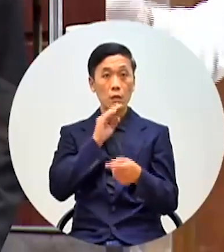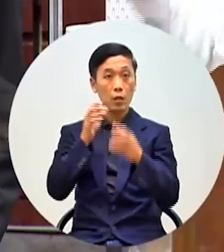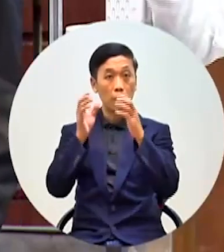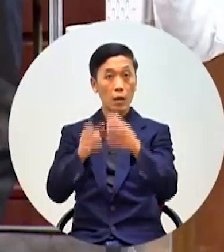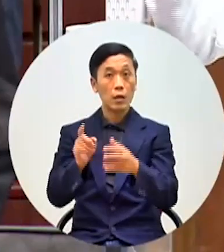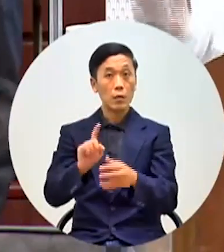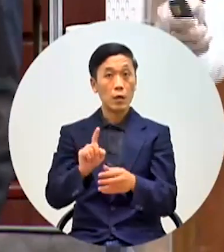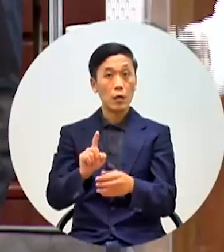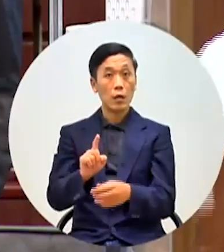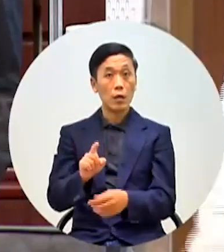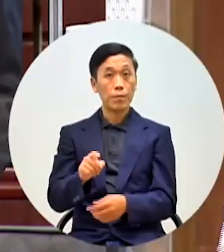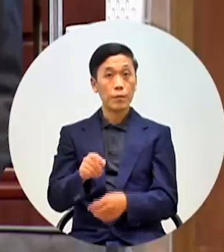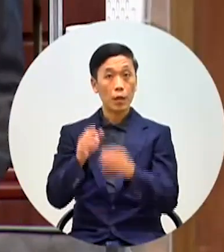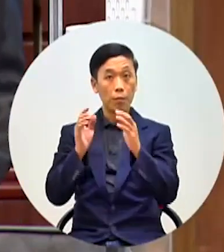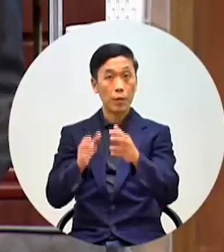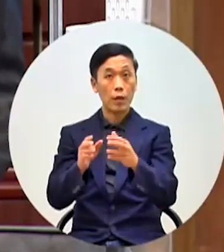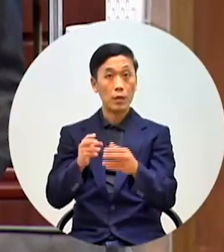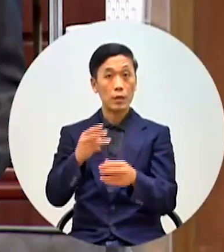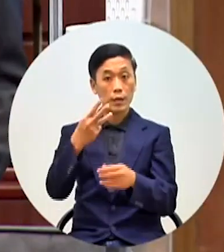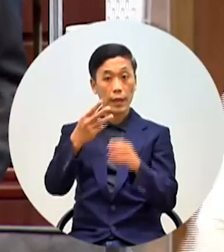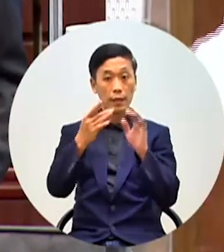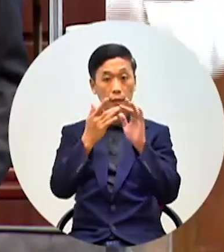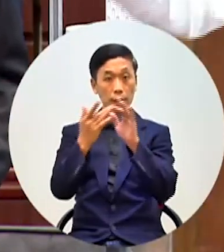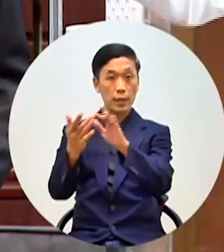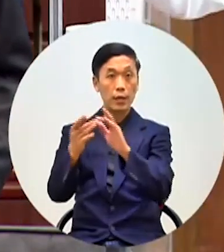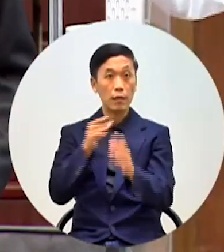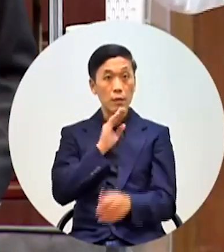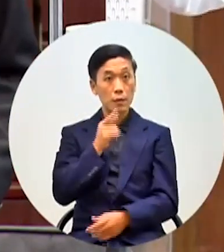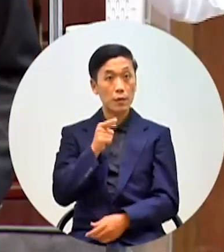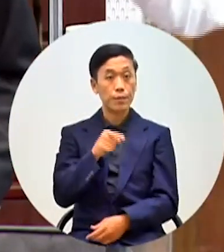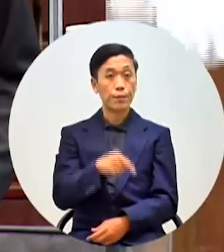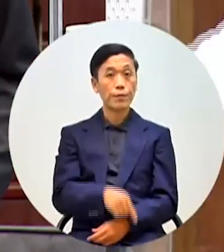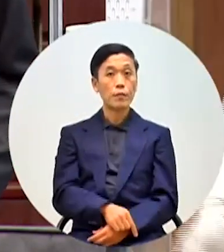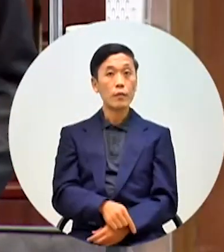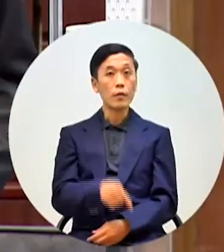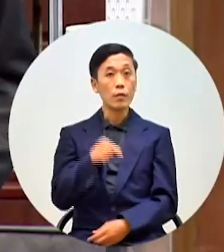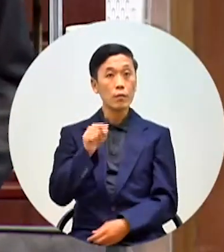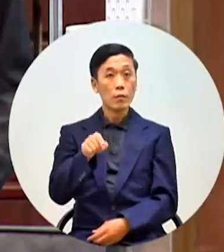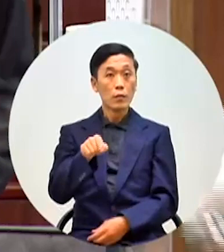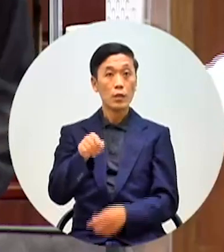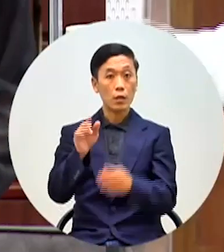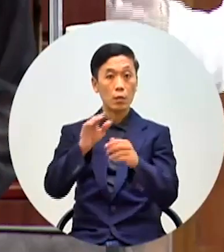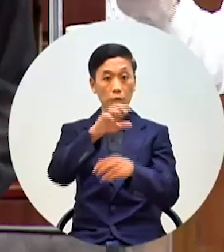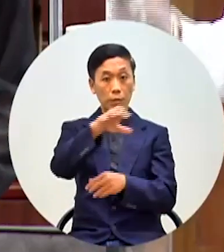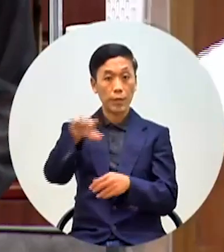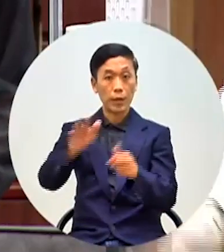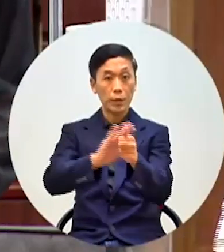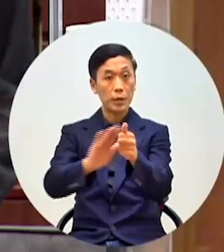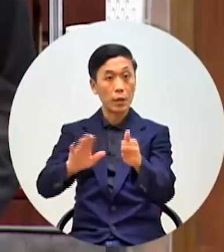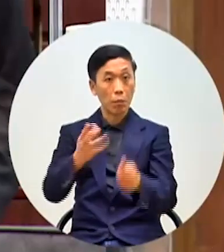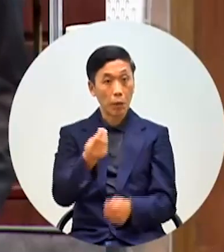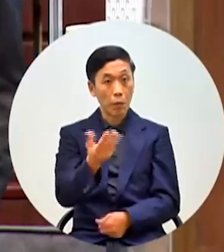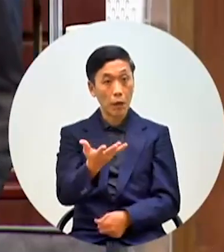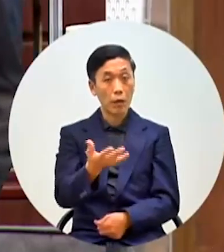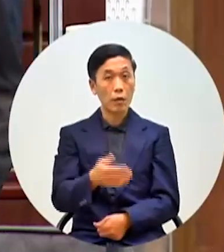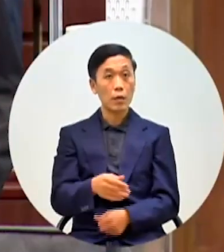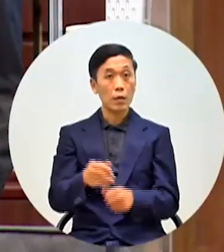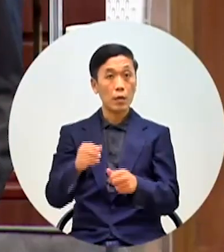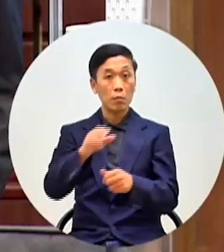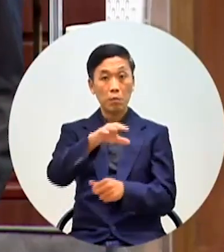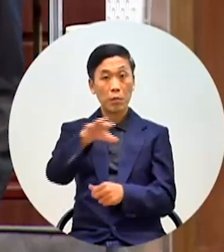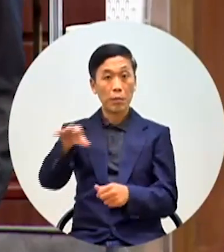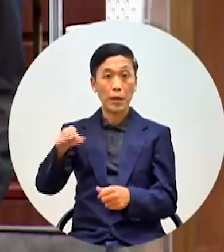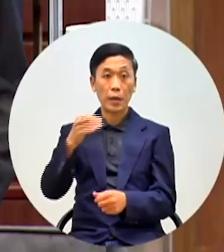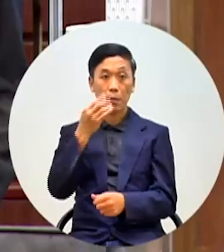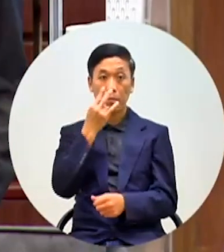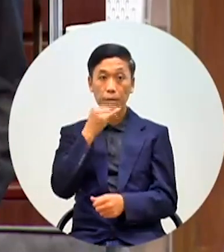在去 发，在去那什么三街嘛，对不对？这你想这无影响地方吗？地方该死吗？ 我想按照电业